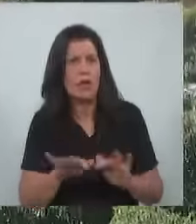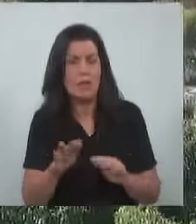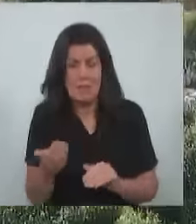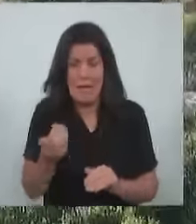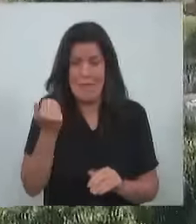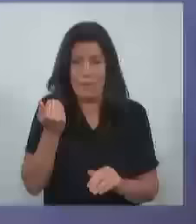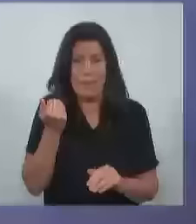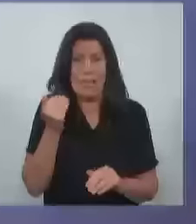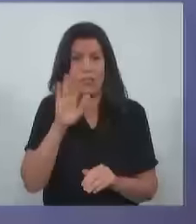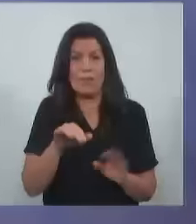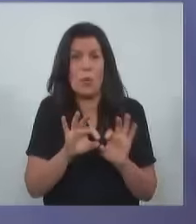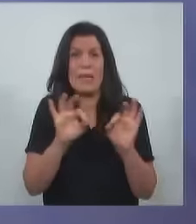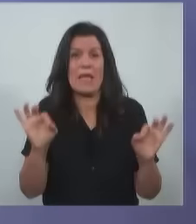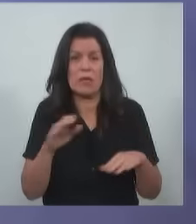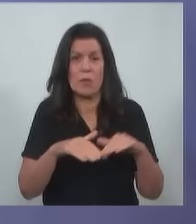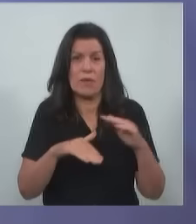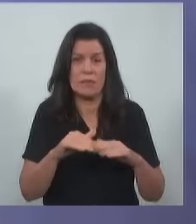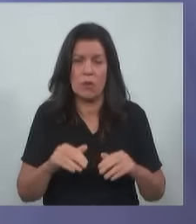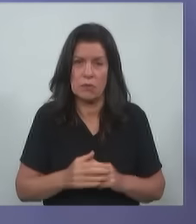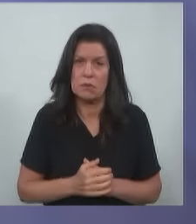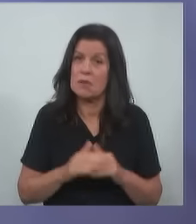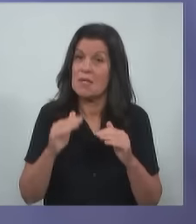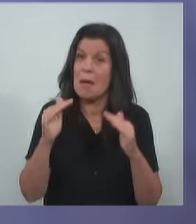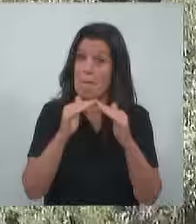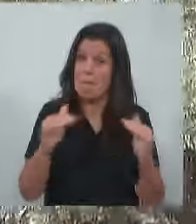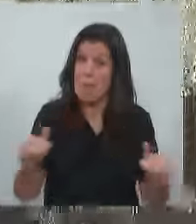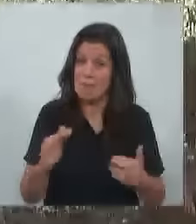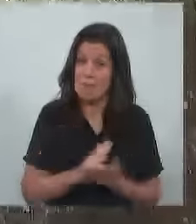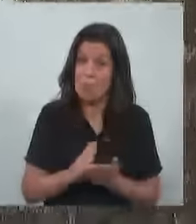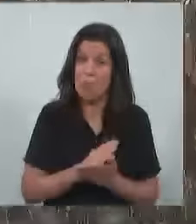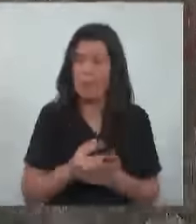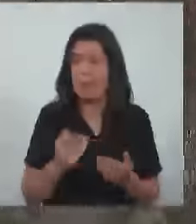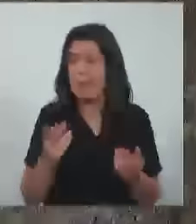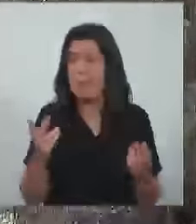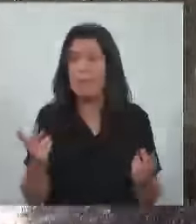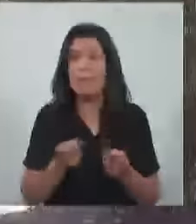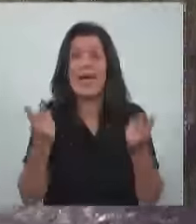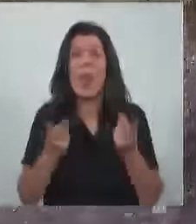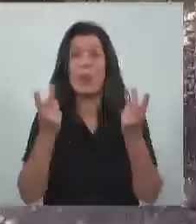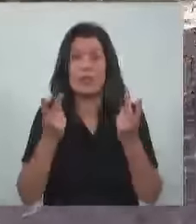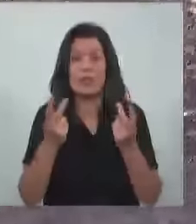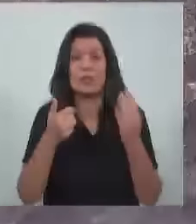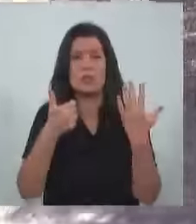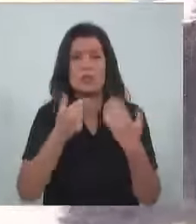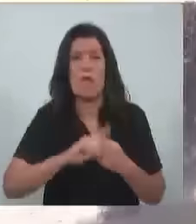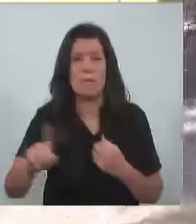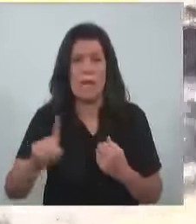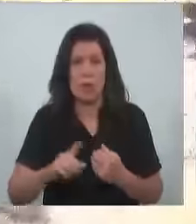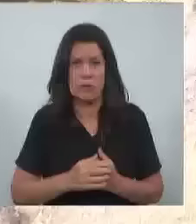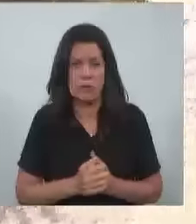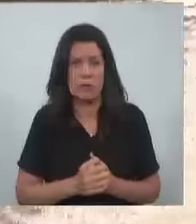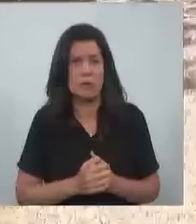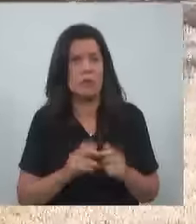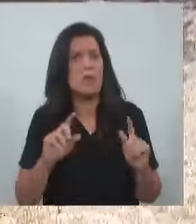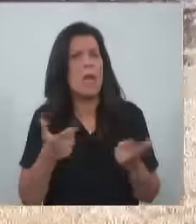ה... בית כזה בנוי שווה בקלות 6 מיליון שקל. למה רק העשירים צריכים לקנות